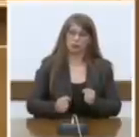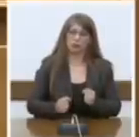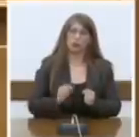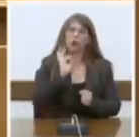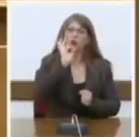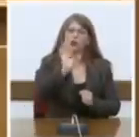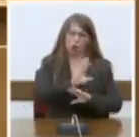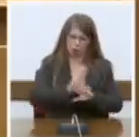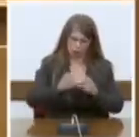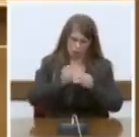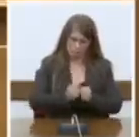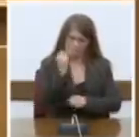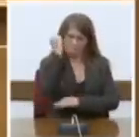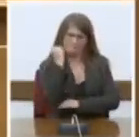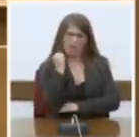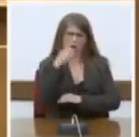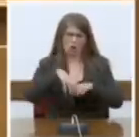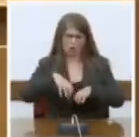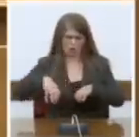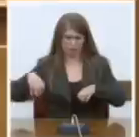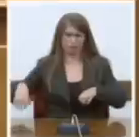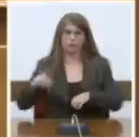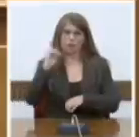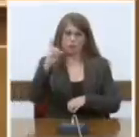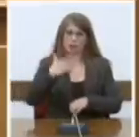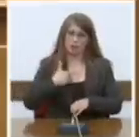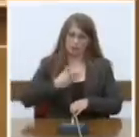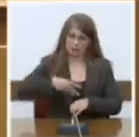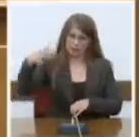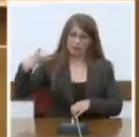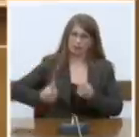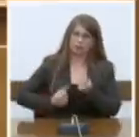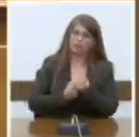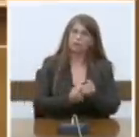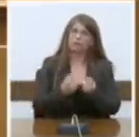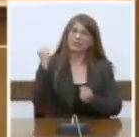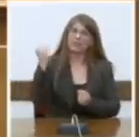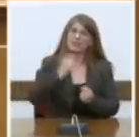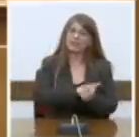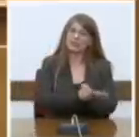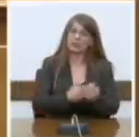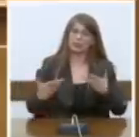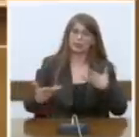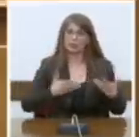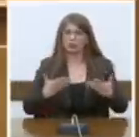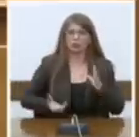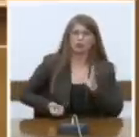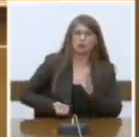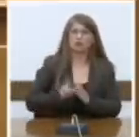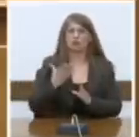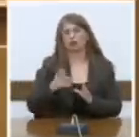Πρώτον, ο ΣΥΡΙΖΑ Προοδευτική Συμμαχία υποστηρίζει μια ισχυρή, σύγχρονη και καινοτόμα